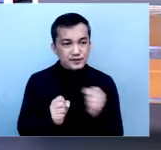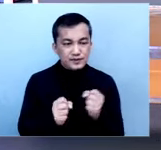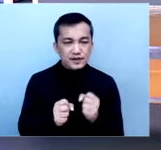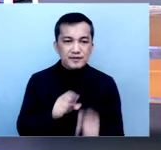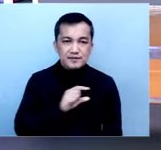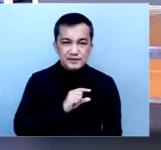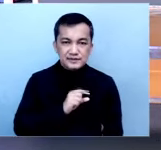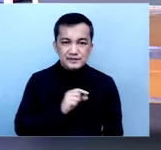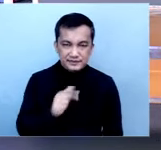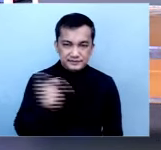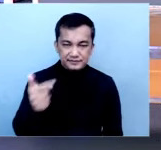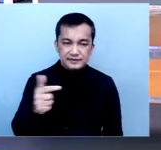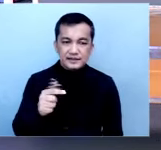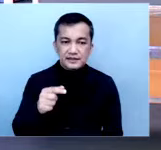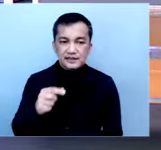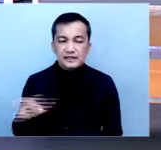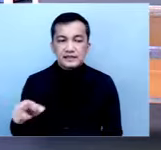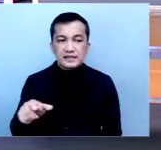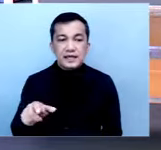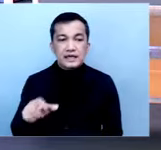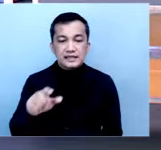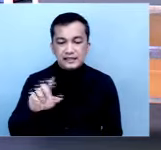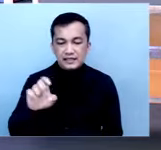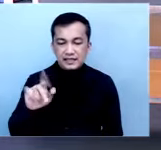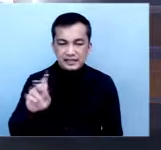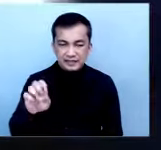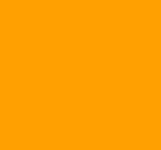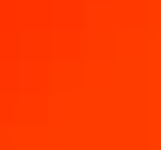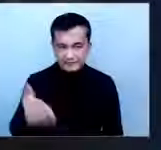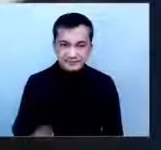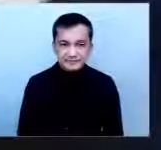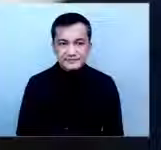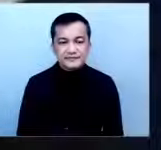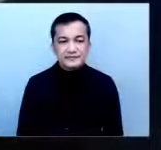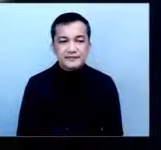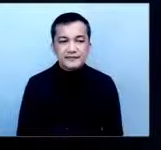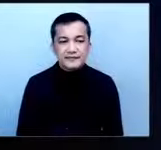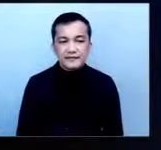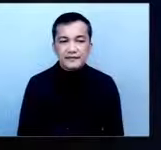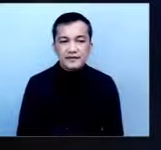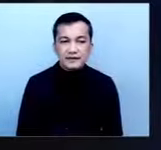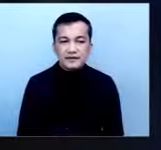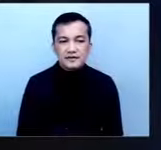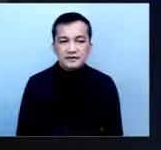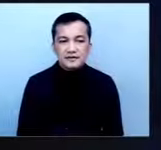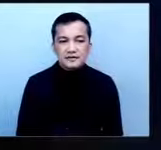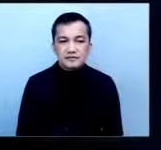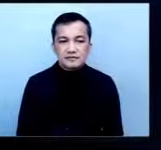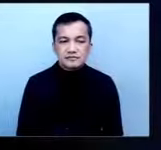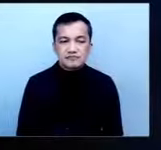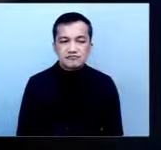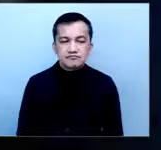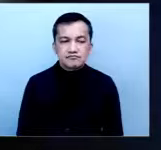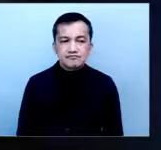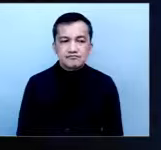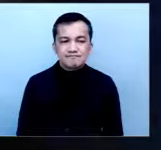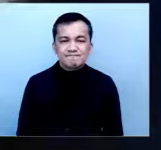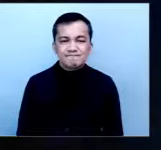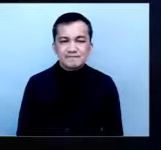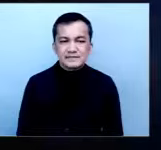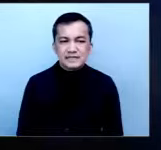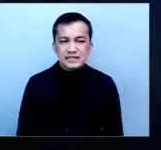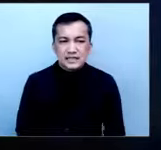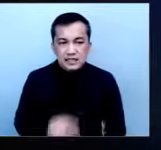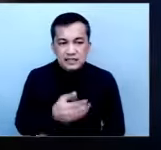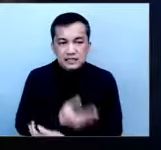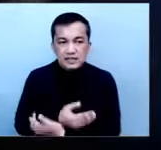sa frontline. Ang balitang yan, si Elaine Fulgencio. Okay na po, baby. Okay na. Karga ng pulis